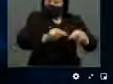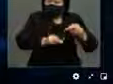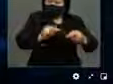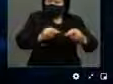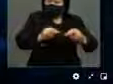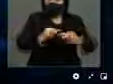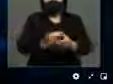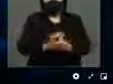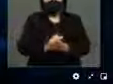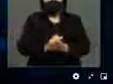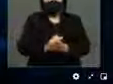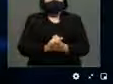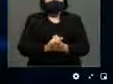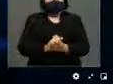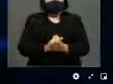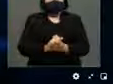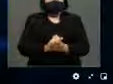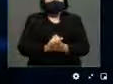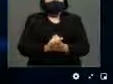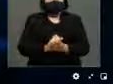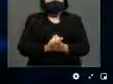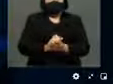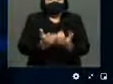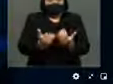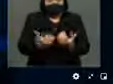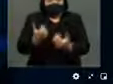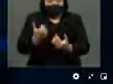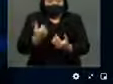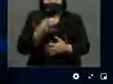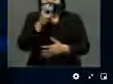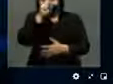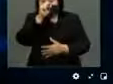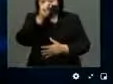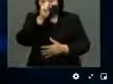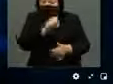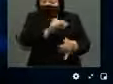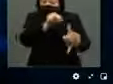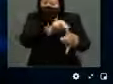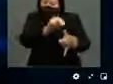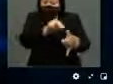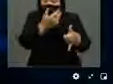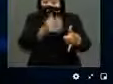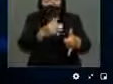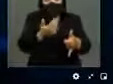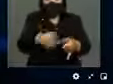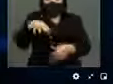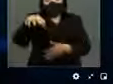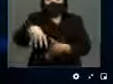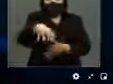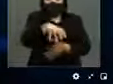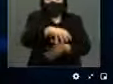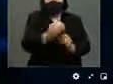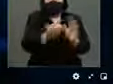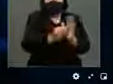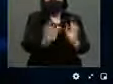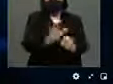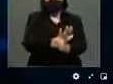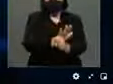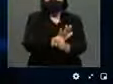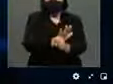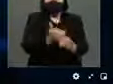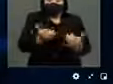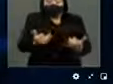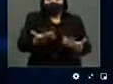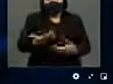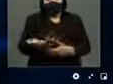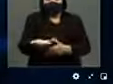ตอนนี้ก็มีการทำ active case finding ไปทั่วกรุงเทพนะครับก็ขออนุญาตนำเสนอตัวเล